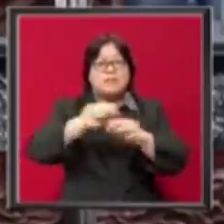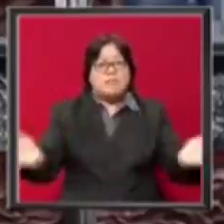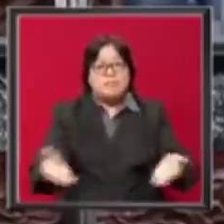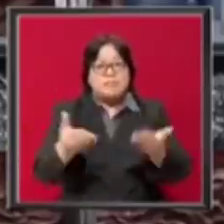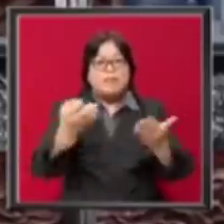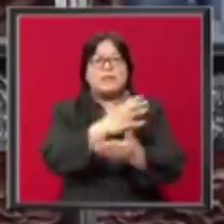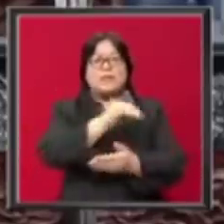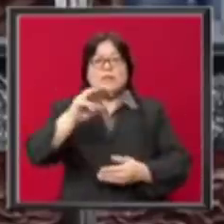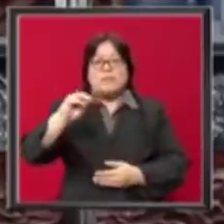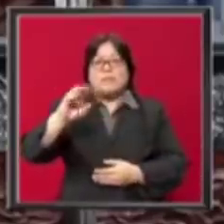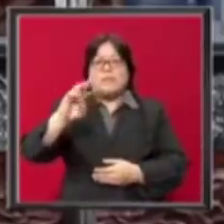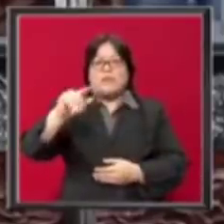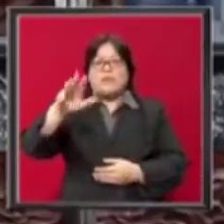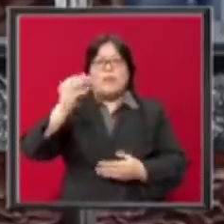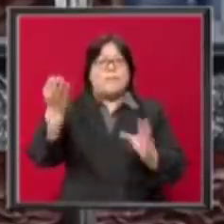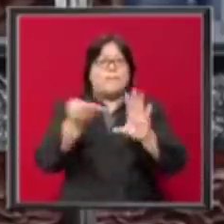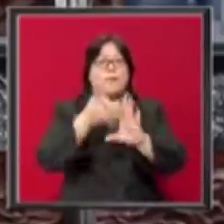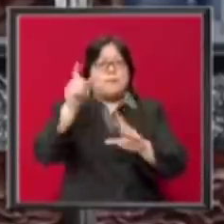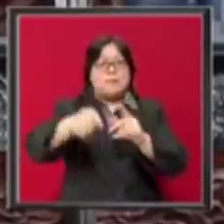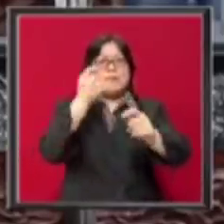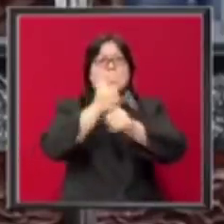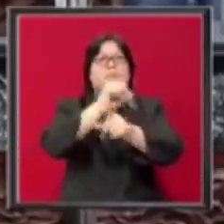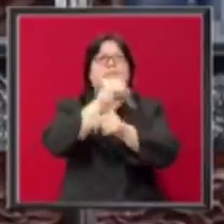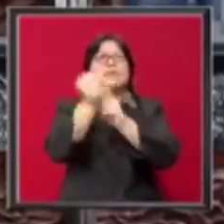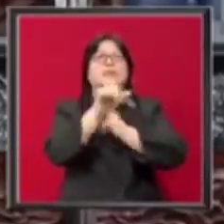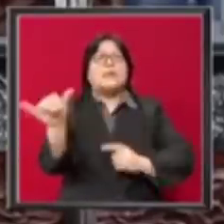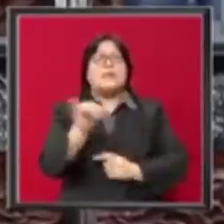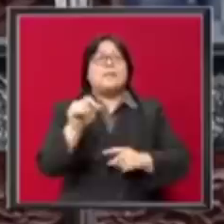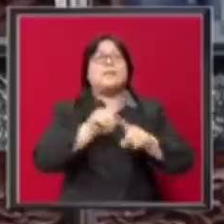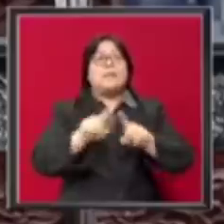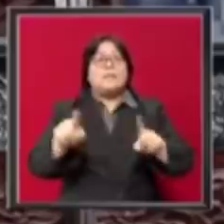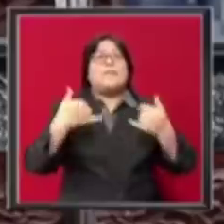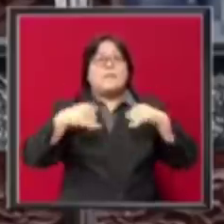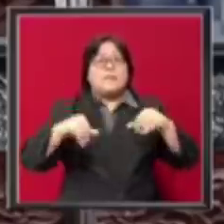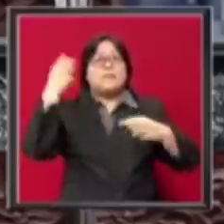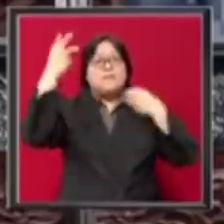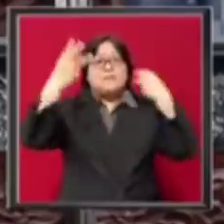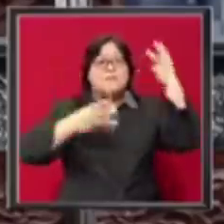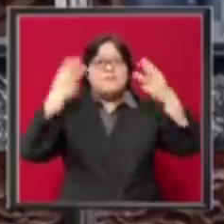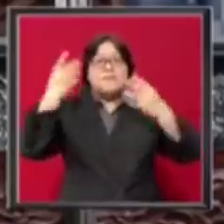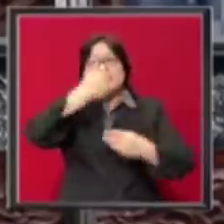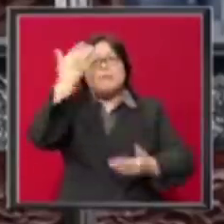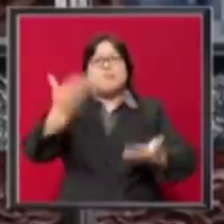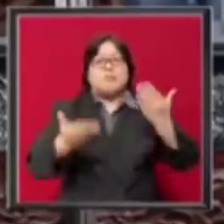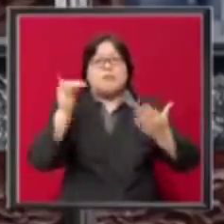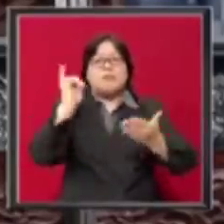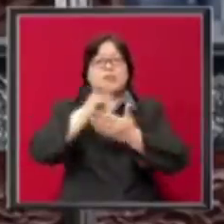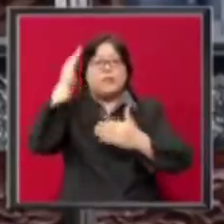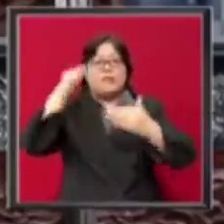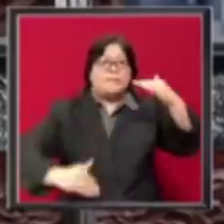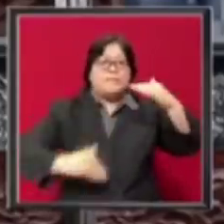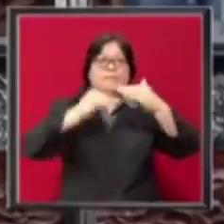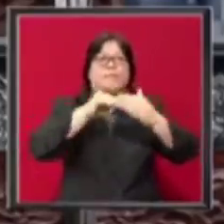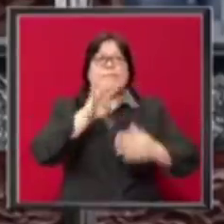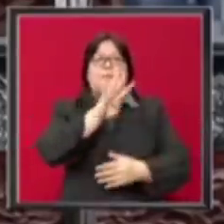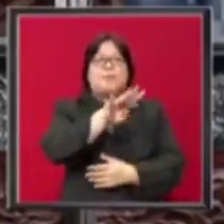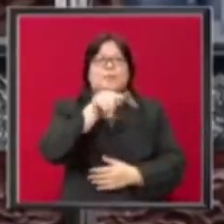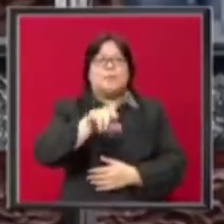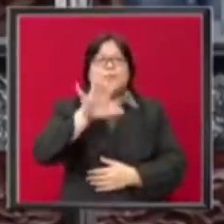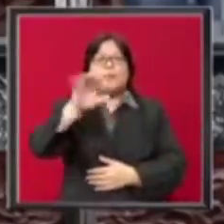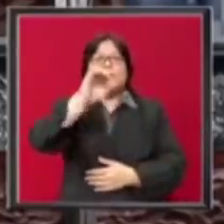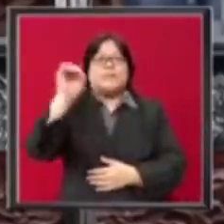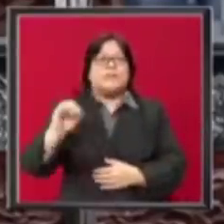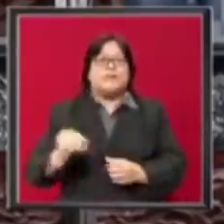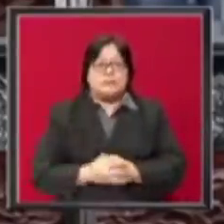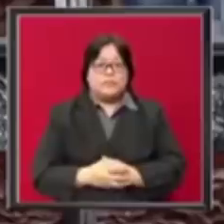bank harus kekal dalam keadaan yang sama, tetapi masih membimbangkan kerana mungkin mencecah sehingga